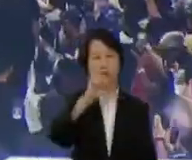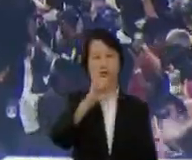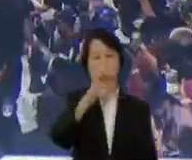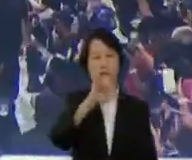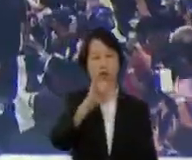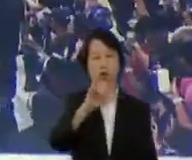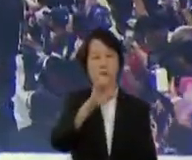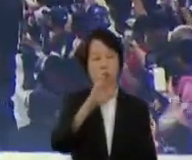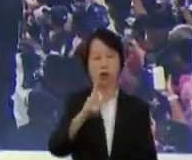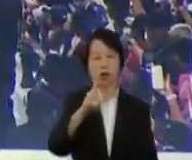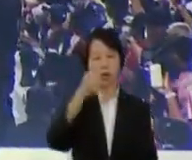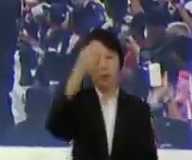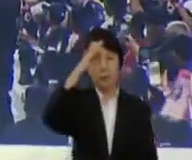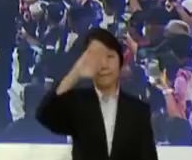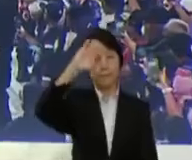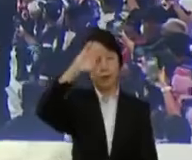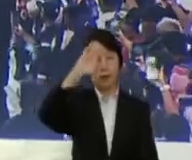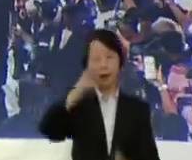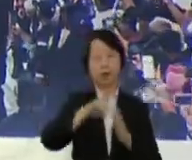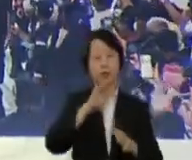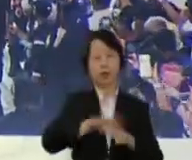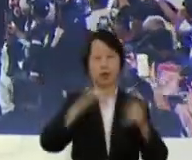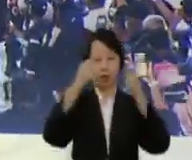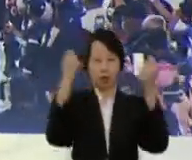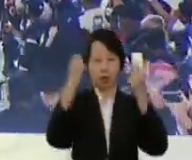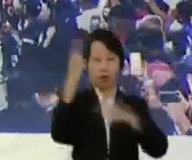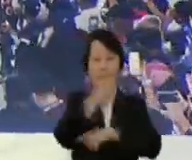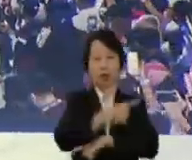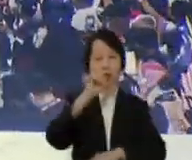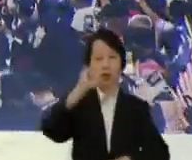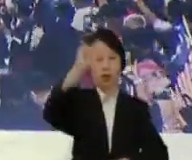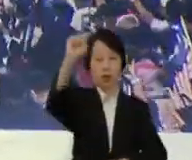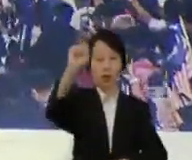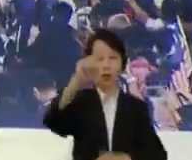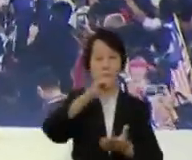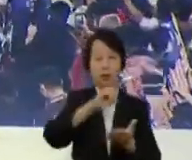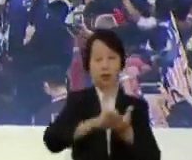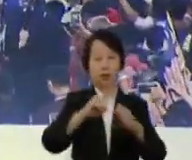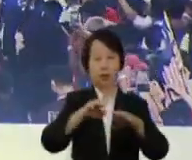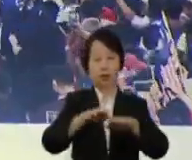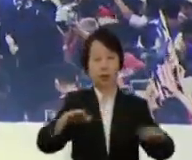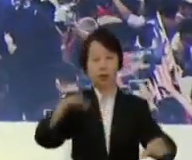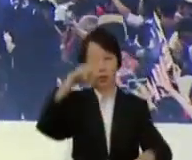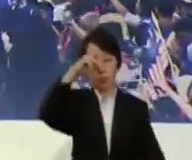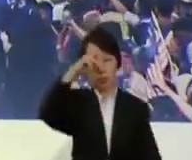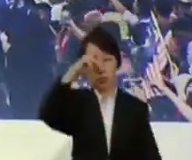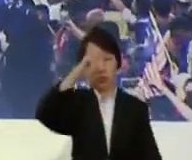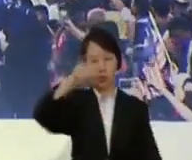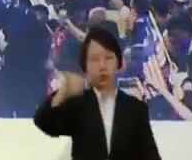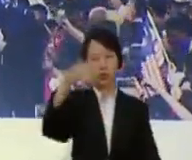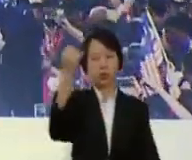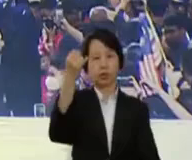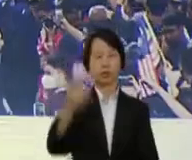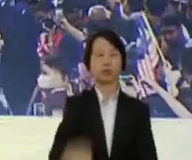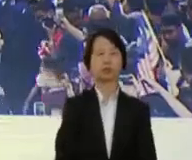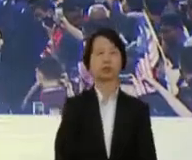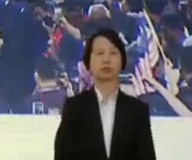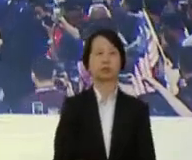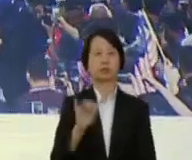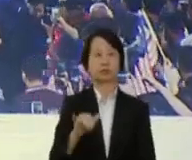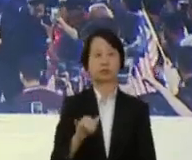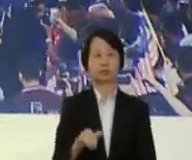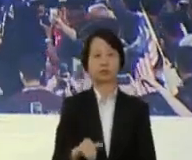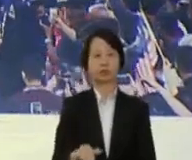Syed Putrajamalulai, semasa sambutan Hari Kebangsaan di Dataran Putrajaya. Ya, kereta